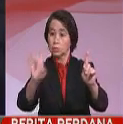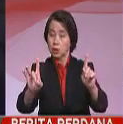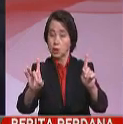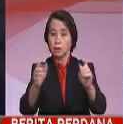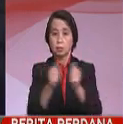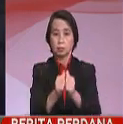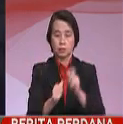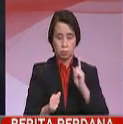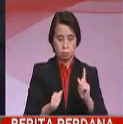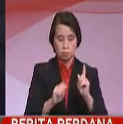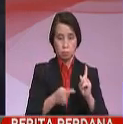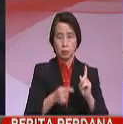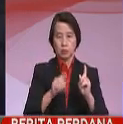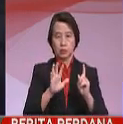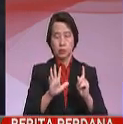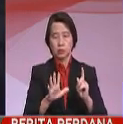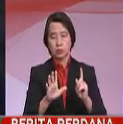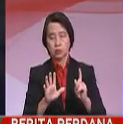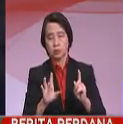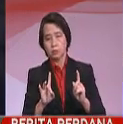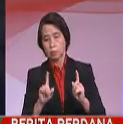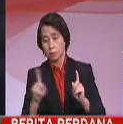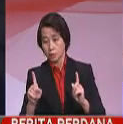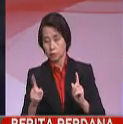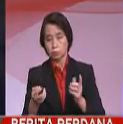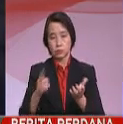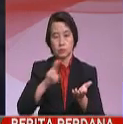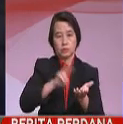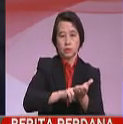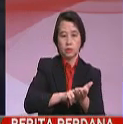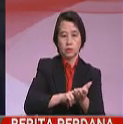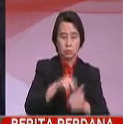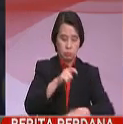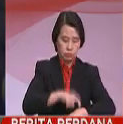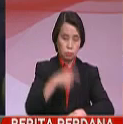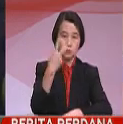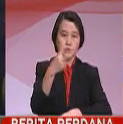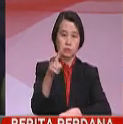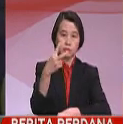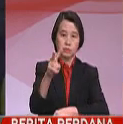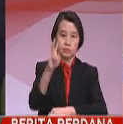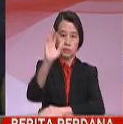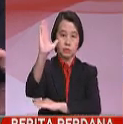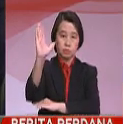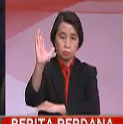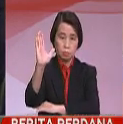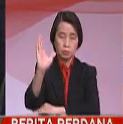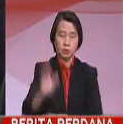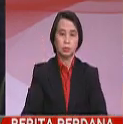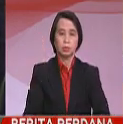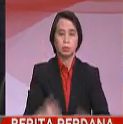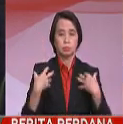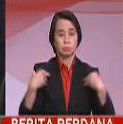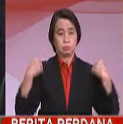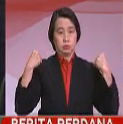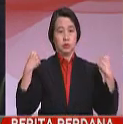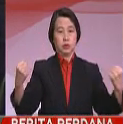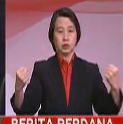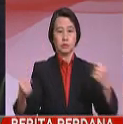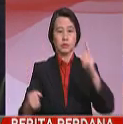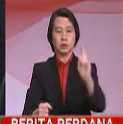dengan 1,581 kes baru direkodkan setakat pukul 12 tengah hari tadi. Kes sembuh pula